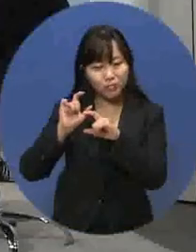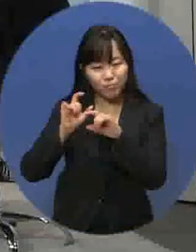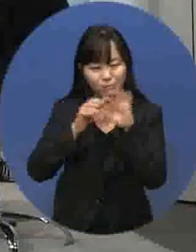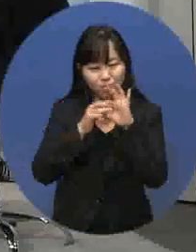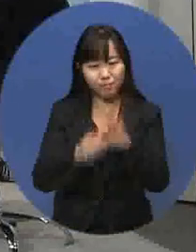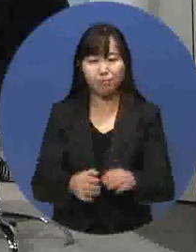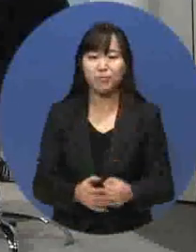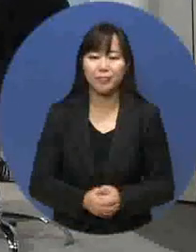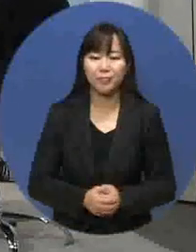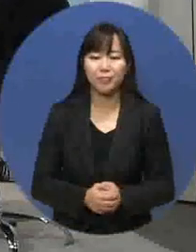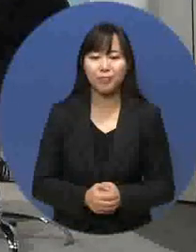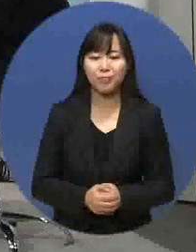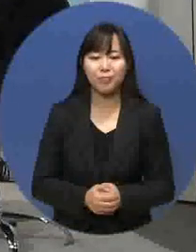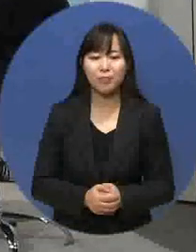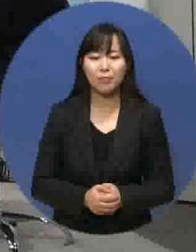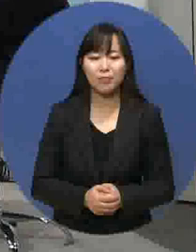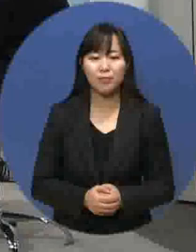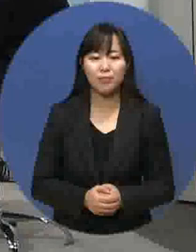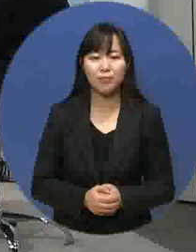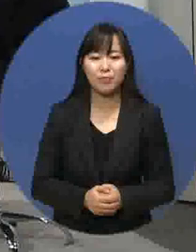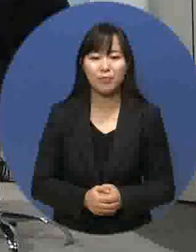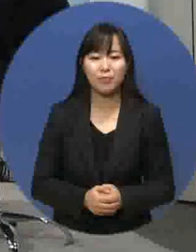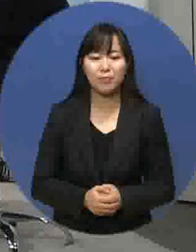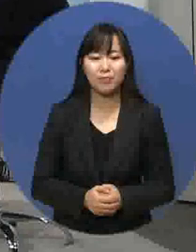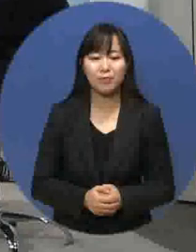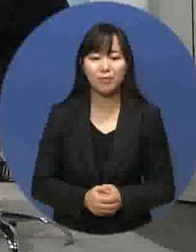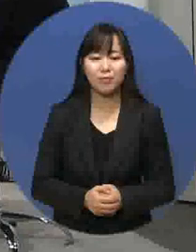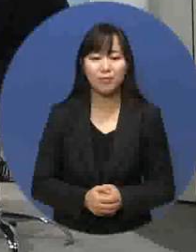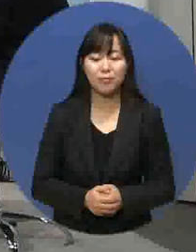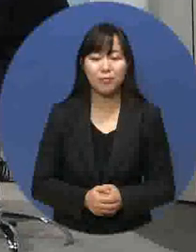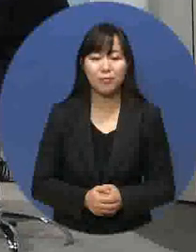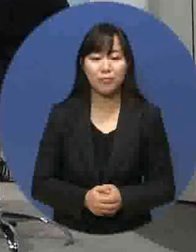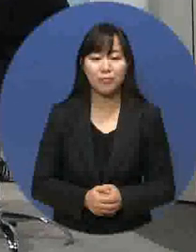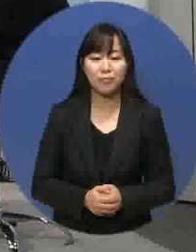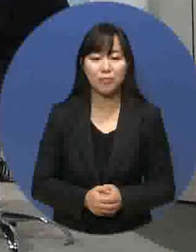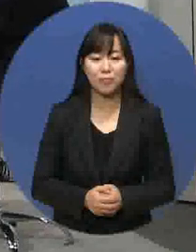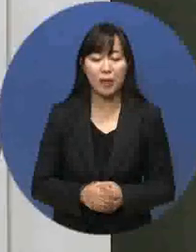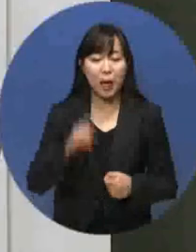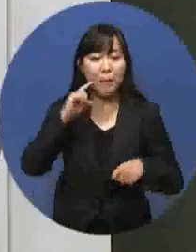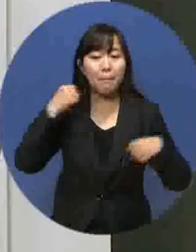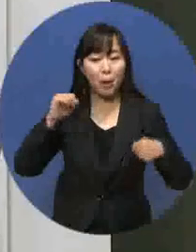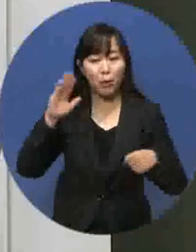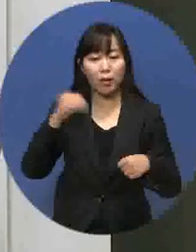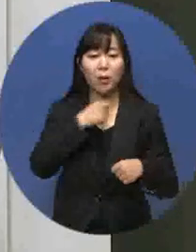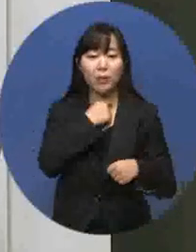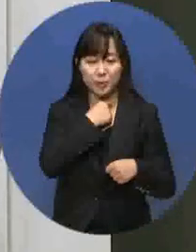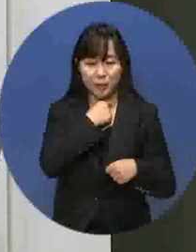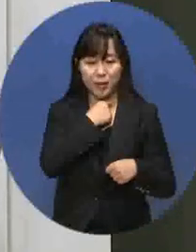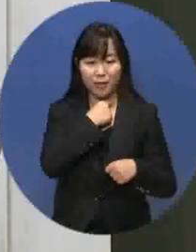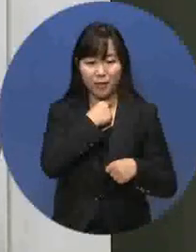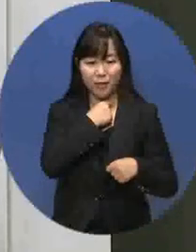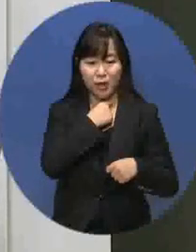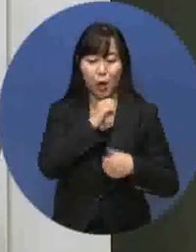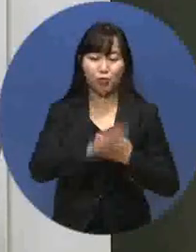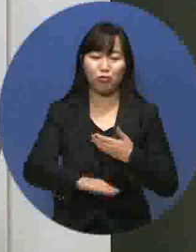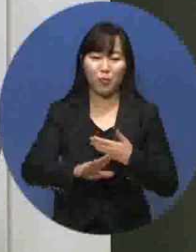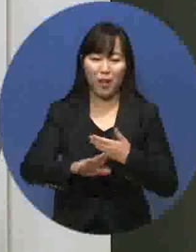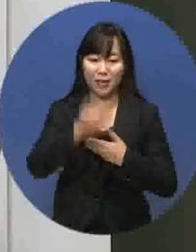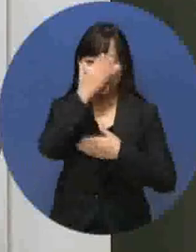예. 예. 그 배우가 되고자 하는 후배들에게